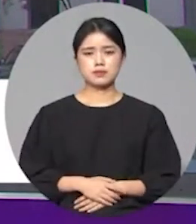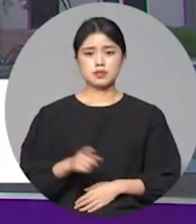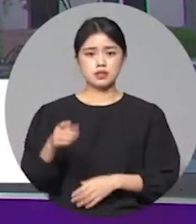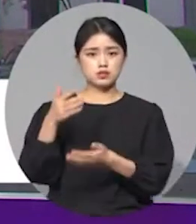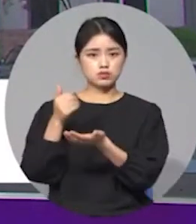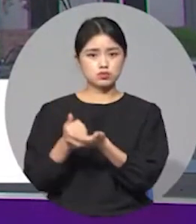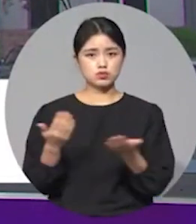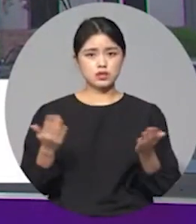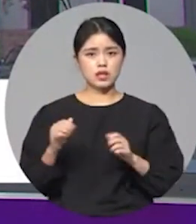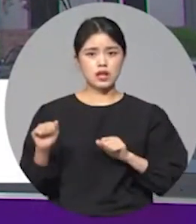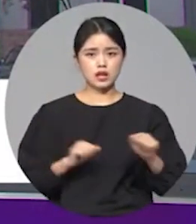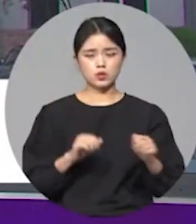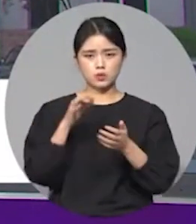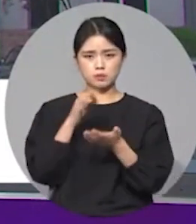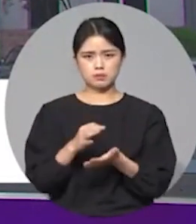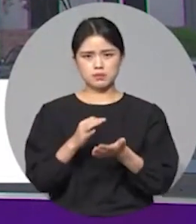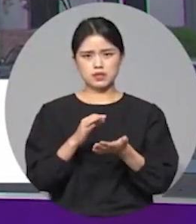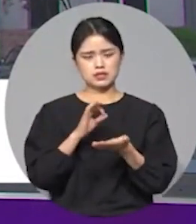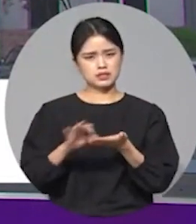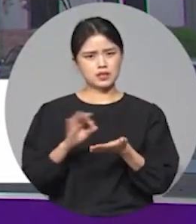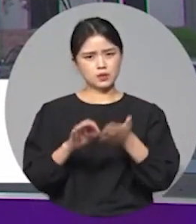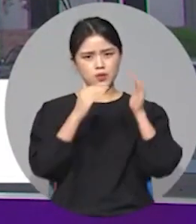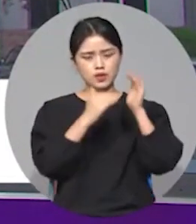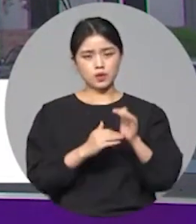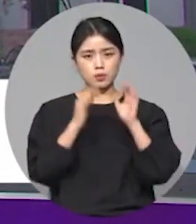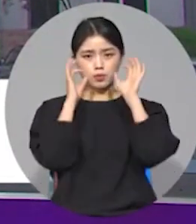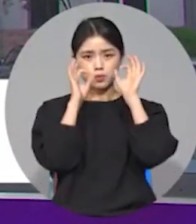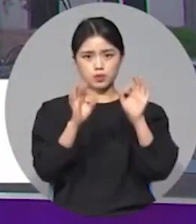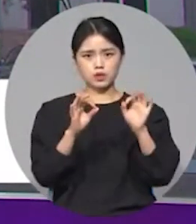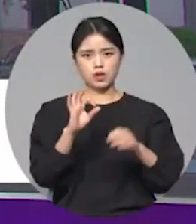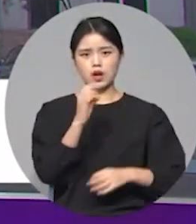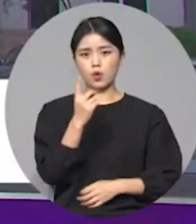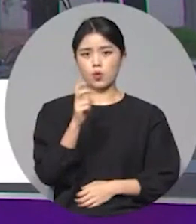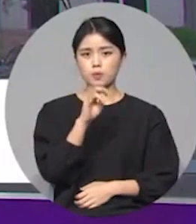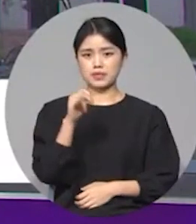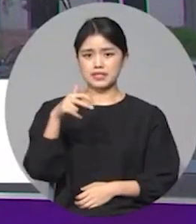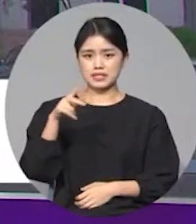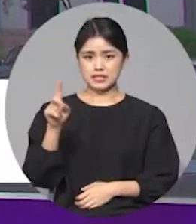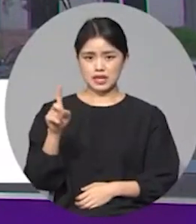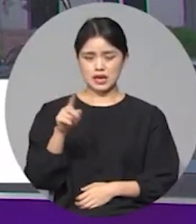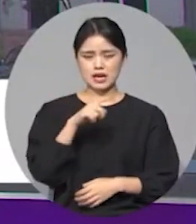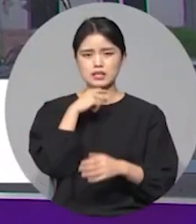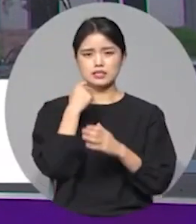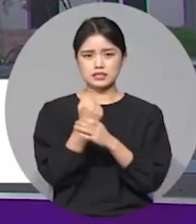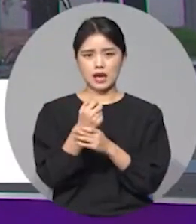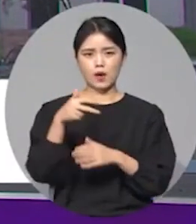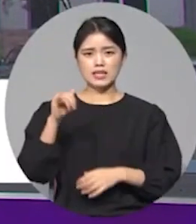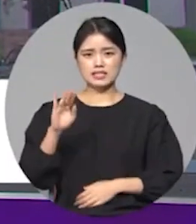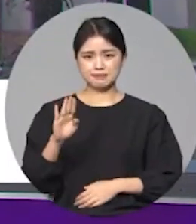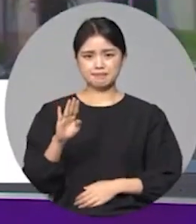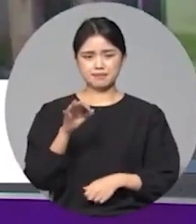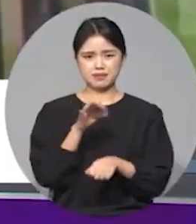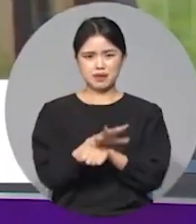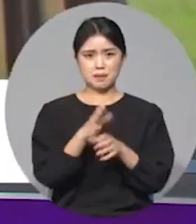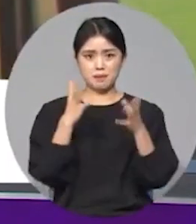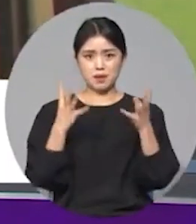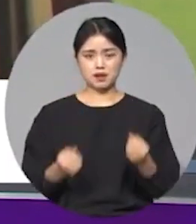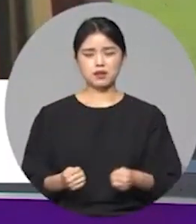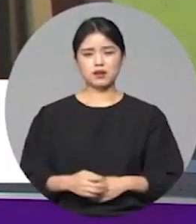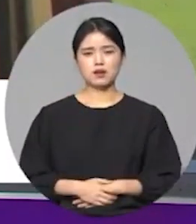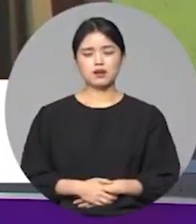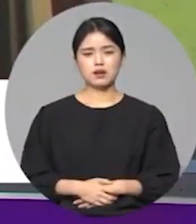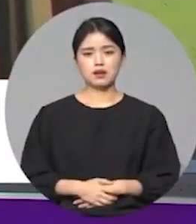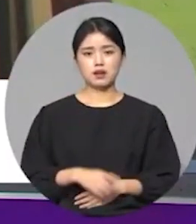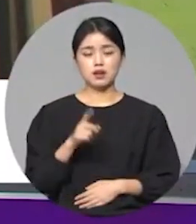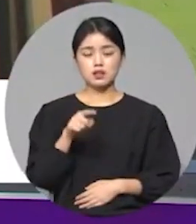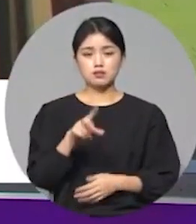장군수의 업무 추진비 사용 내역을 저희가 살펴봤더니 오미자 즙이나 또는 사과즙 구입이 유난히 많았었는데요. 그런데